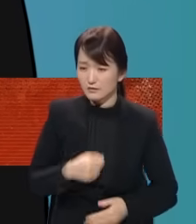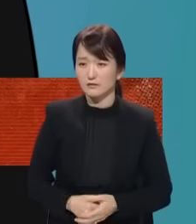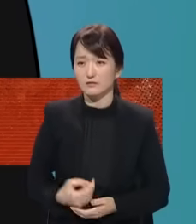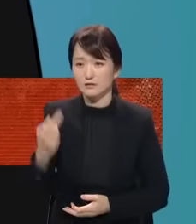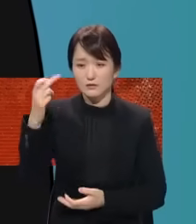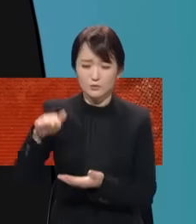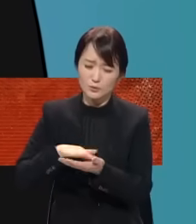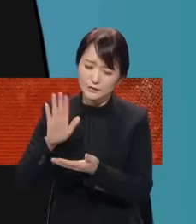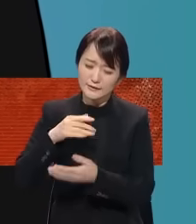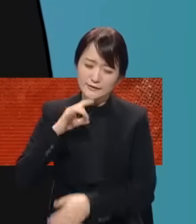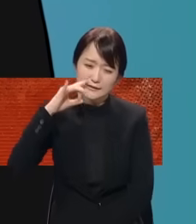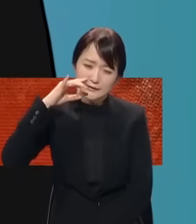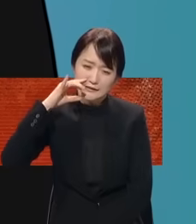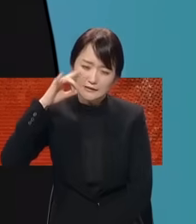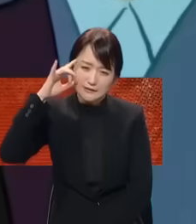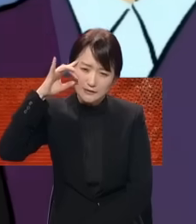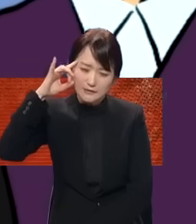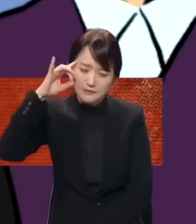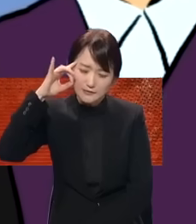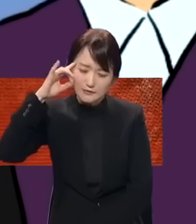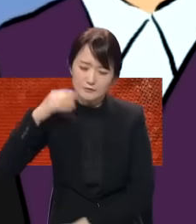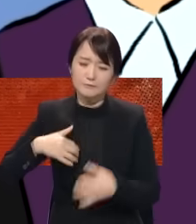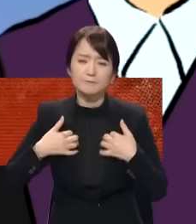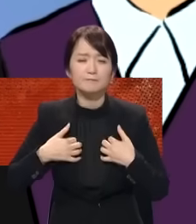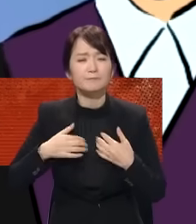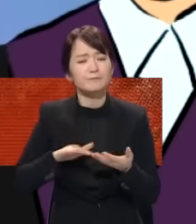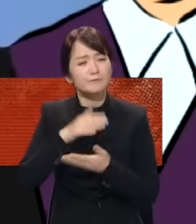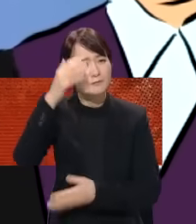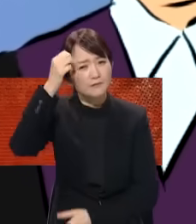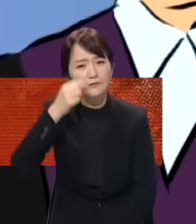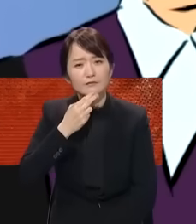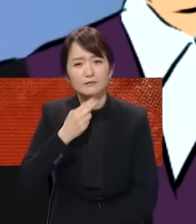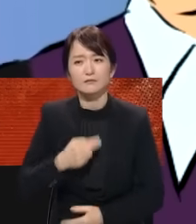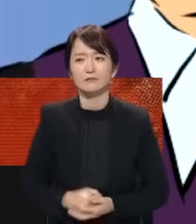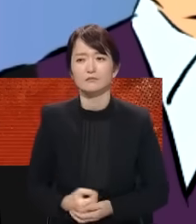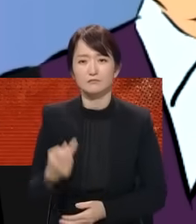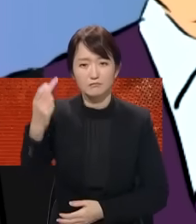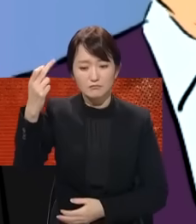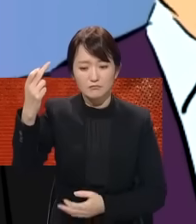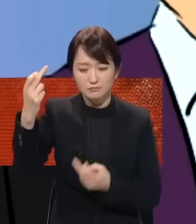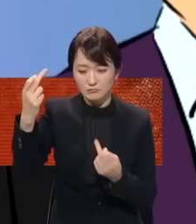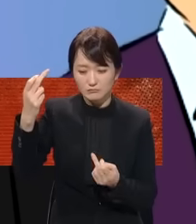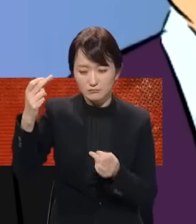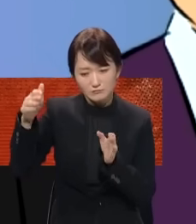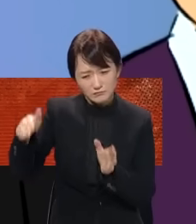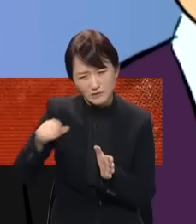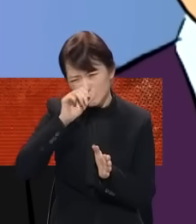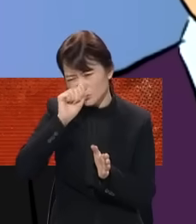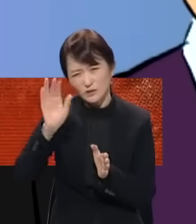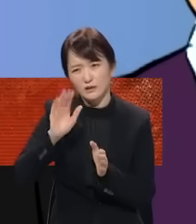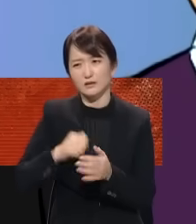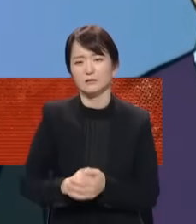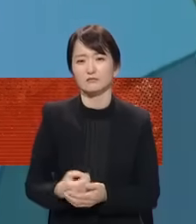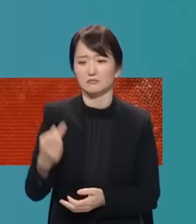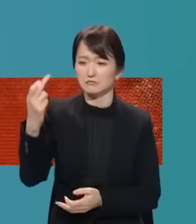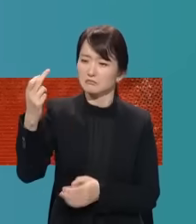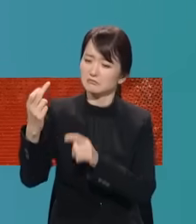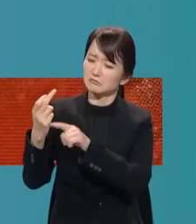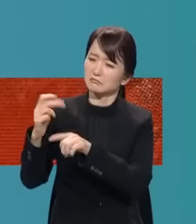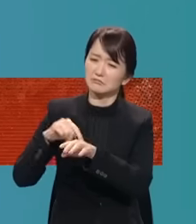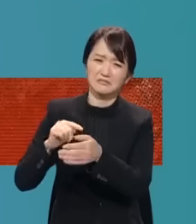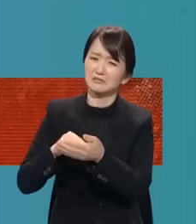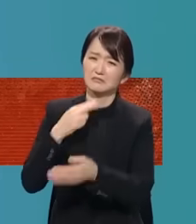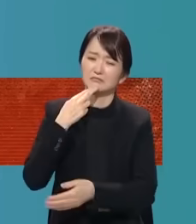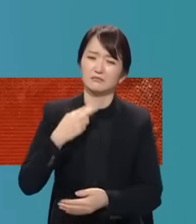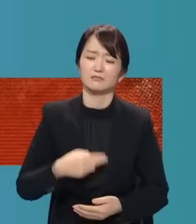늘 심심하고 뭐 재밌게 놀았던 기억도 없고 그렇다고 해서 뭐 형이랑 뭐 사이가 좋지도 않고 이러다 보니까 형에 대해서 뭐 별 마음이